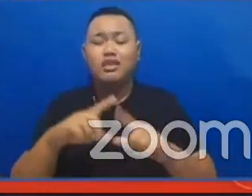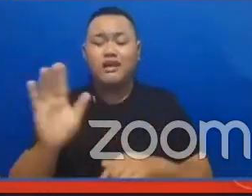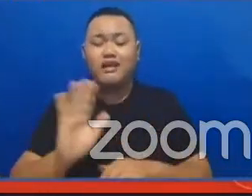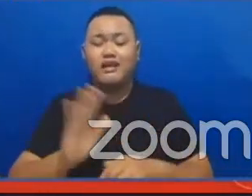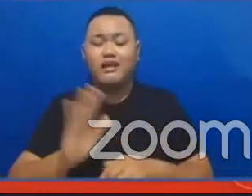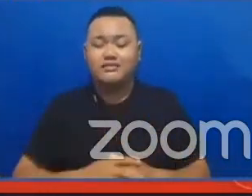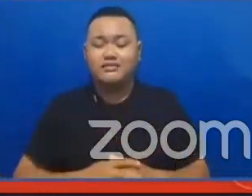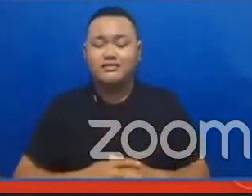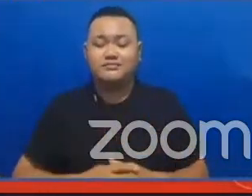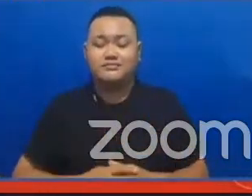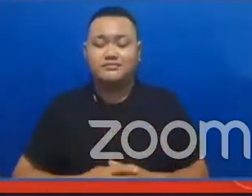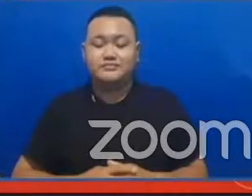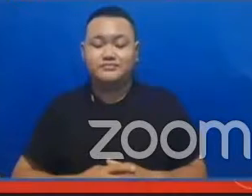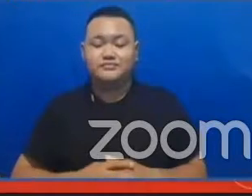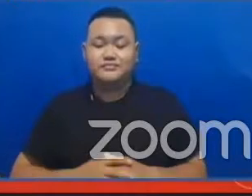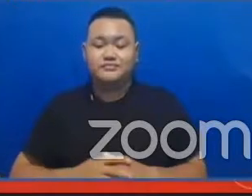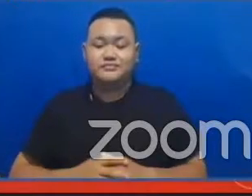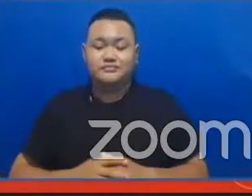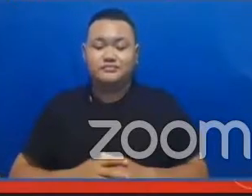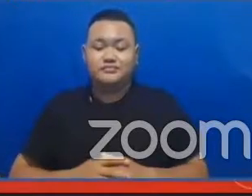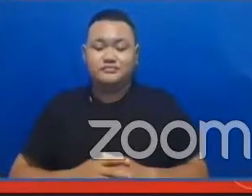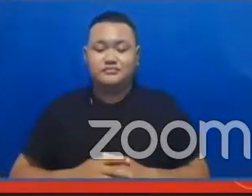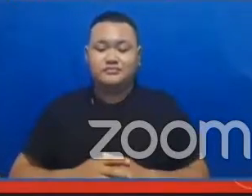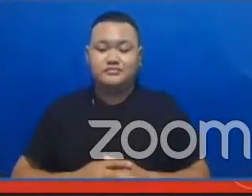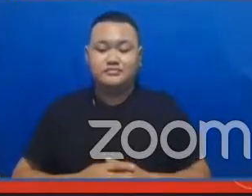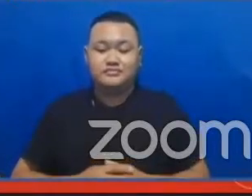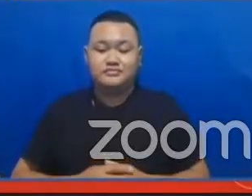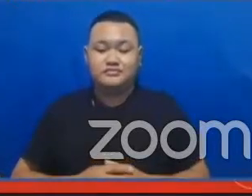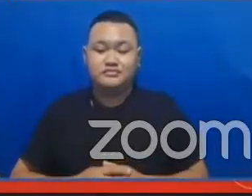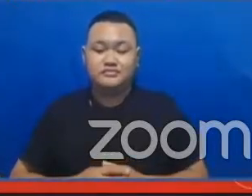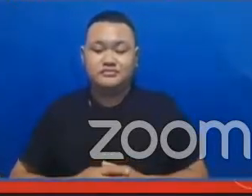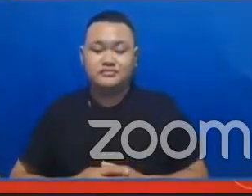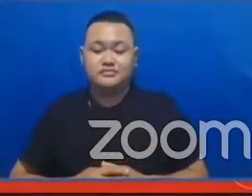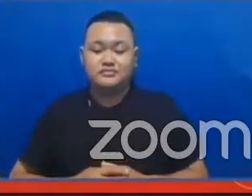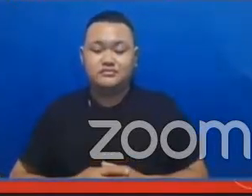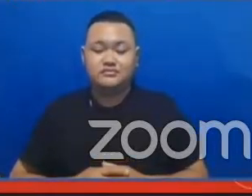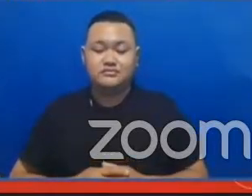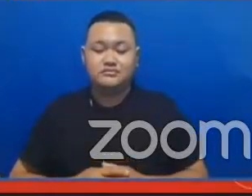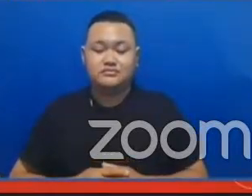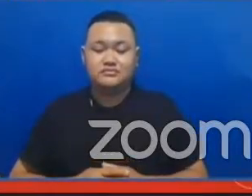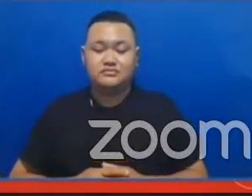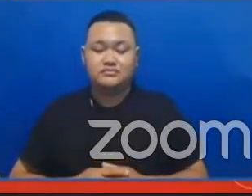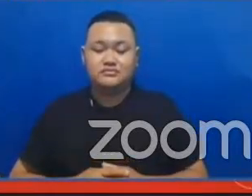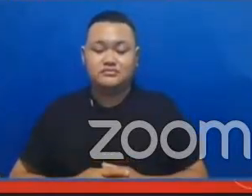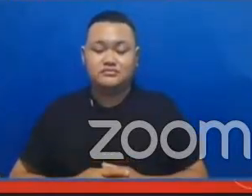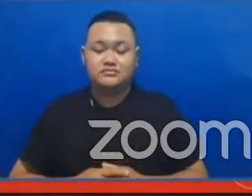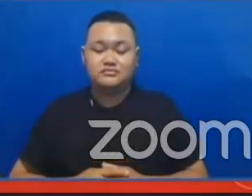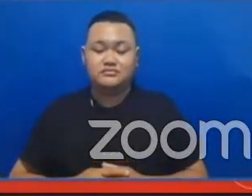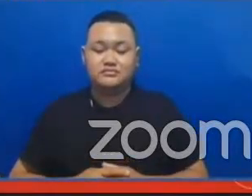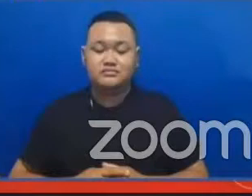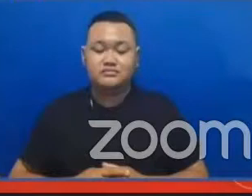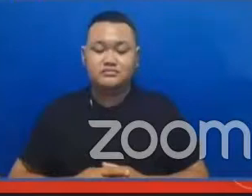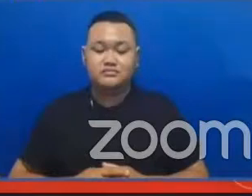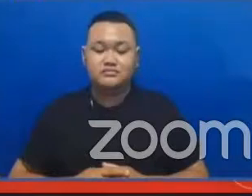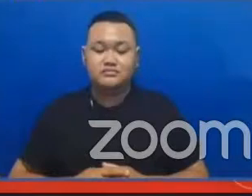Jadi itu salah satu cara untuk bisa digunakan agar tidak untuk apalagi